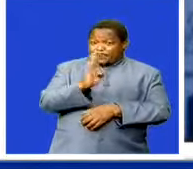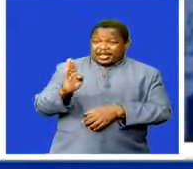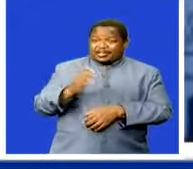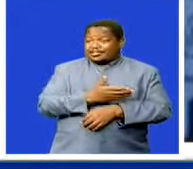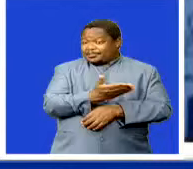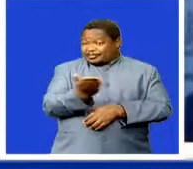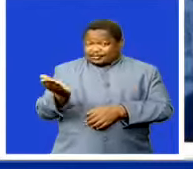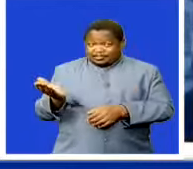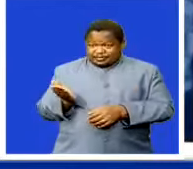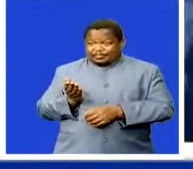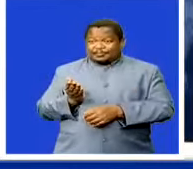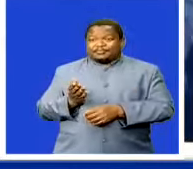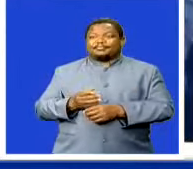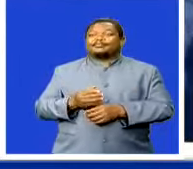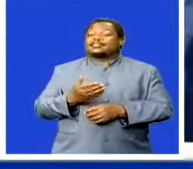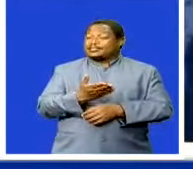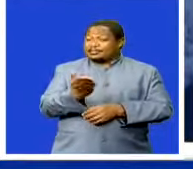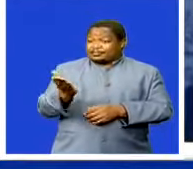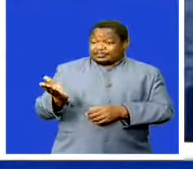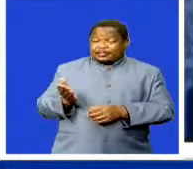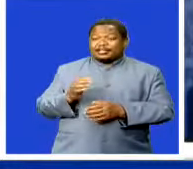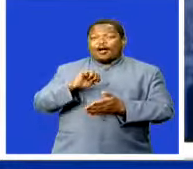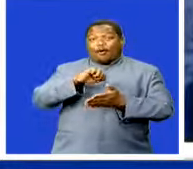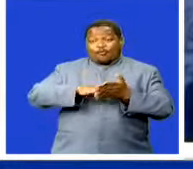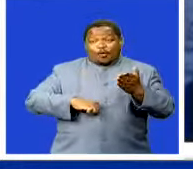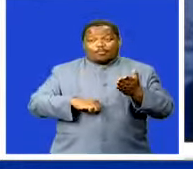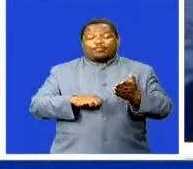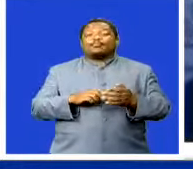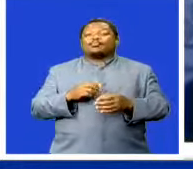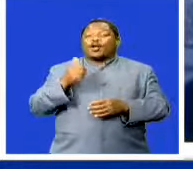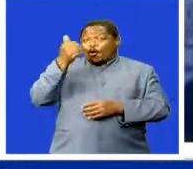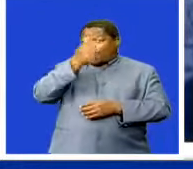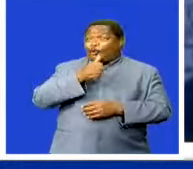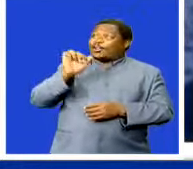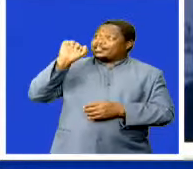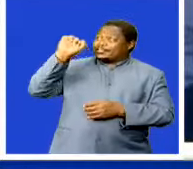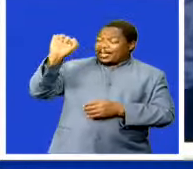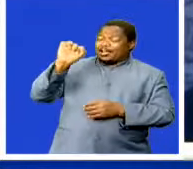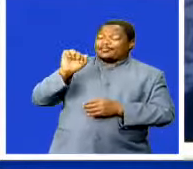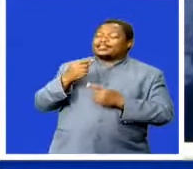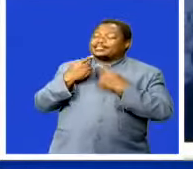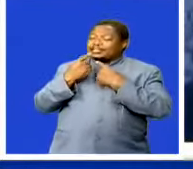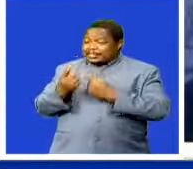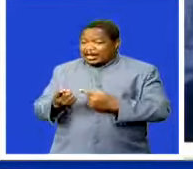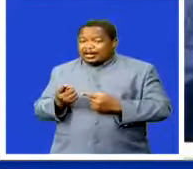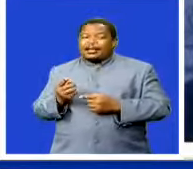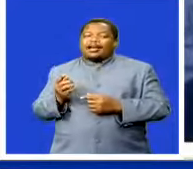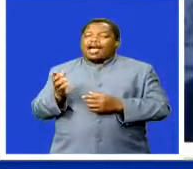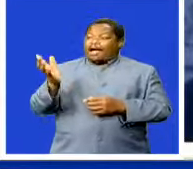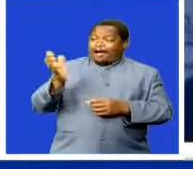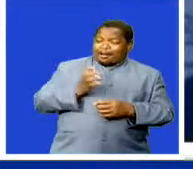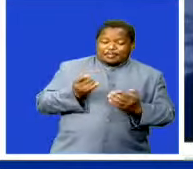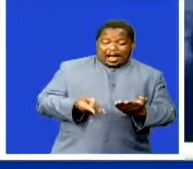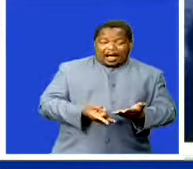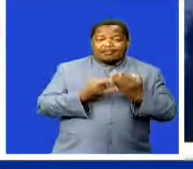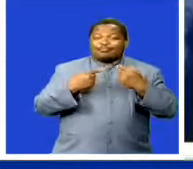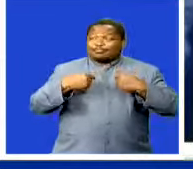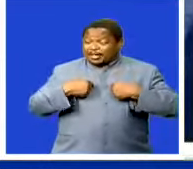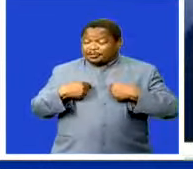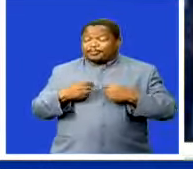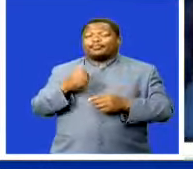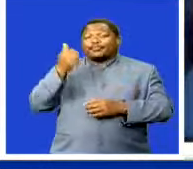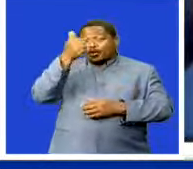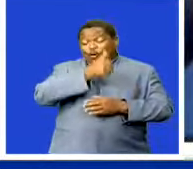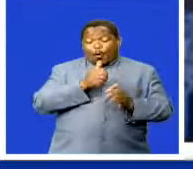nifike la nithunye inkosi lengJehova uthi hambani usiza la ngoba uthi la